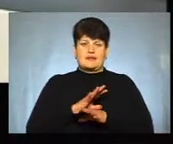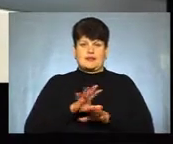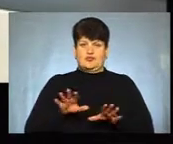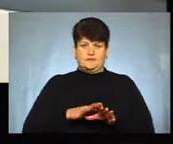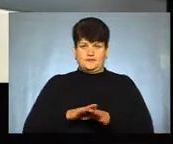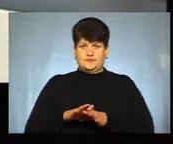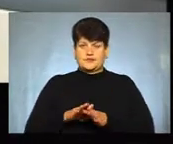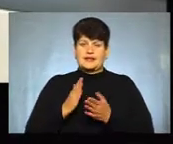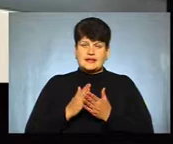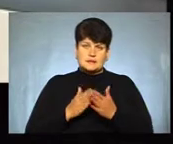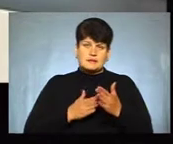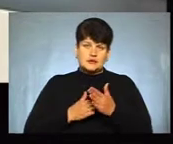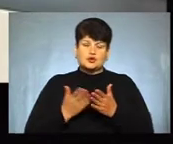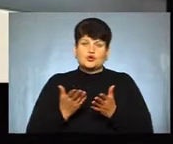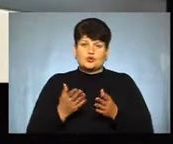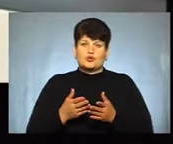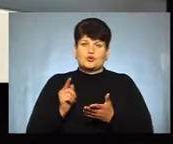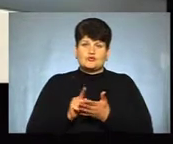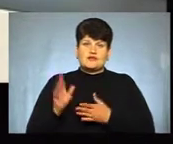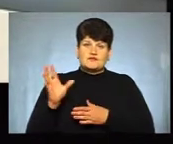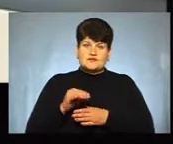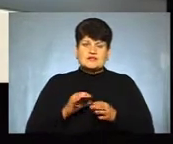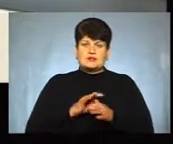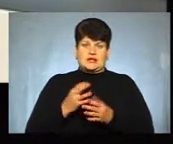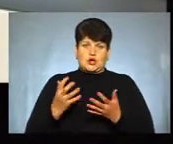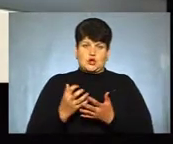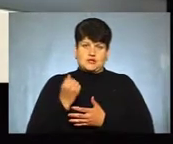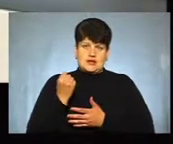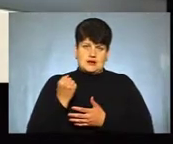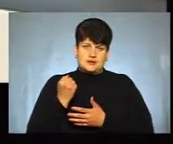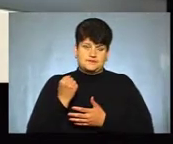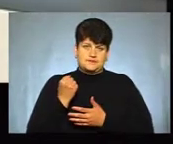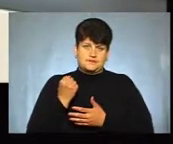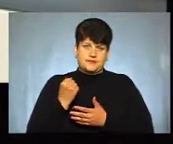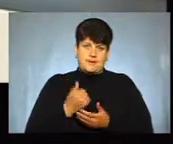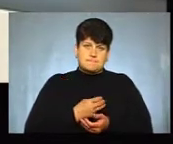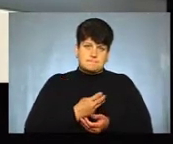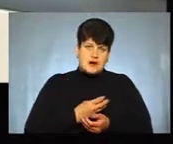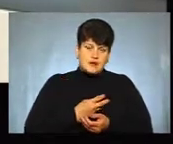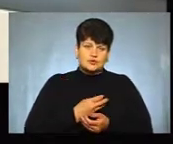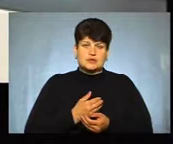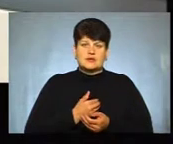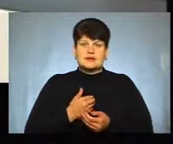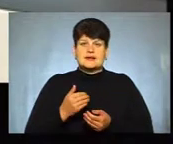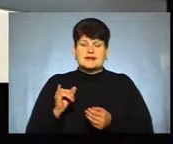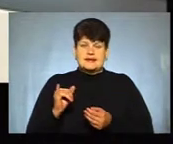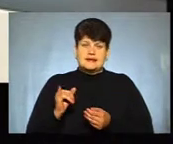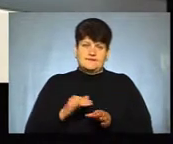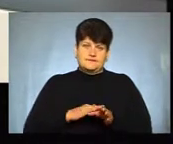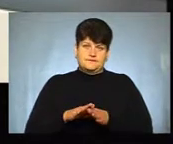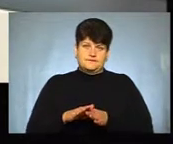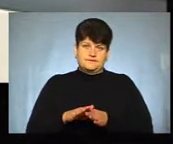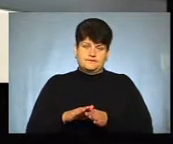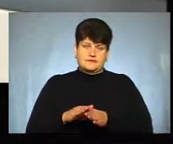є планка, до якої повинні всі проекти досягати, повинні до неї прагнути і повинні її все ж таки реалізувати